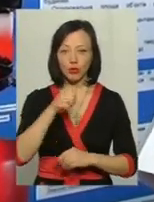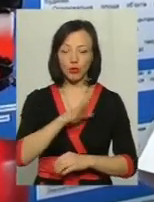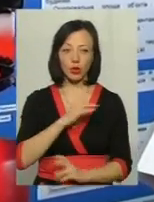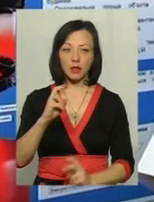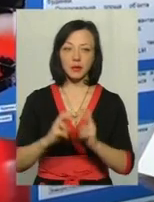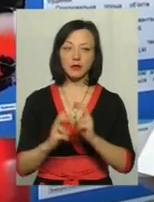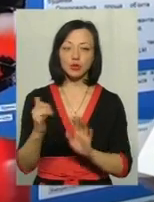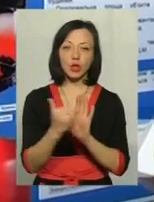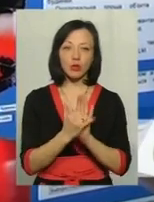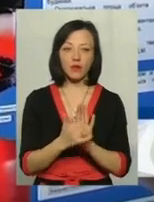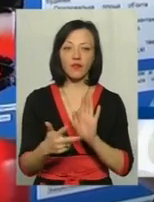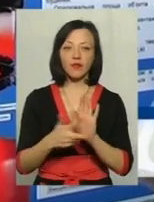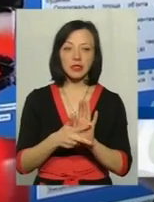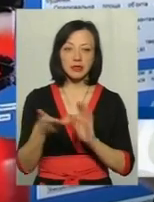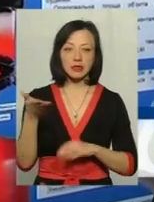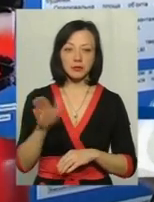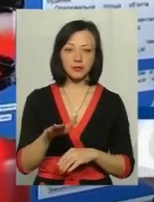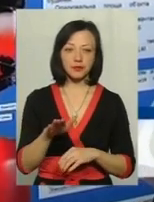підприємстві встановлено 8